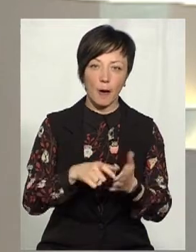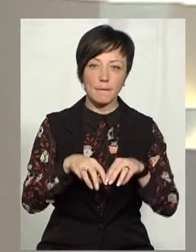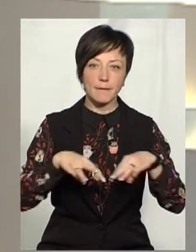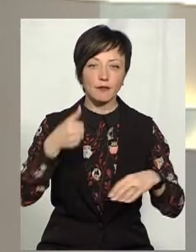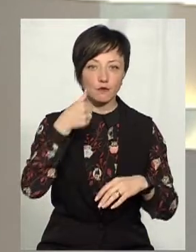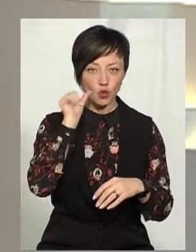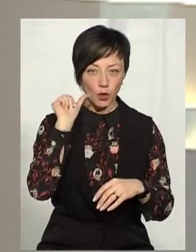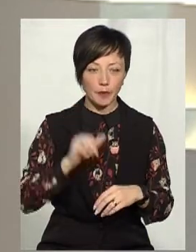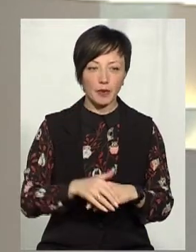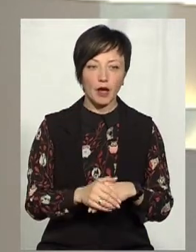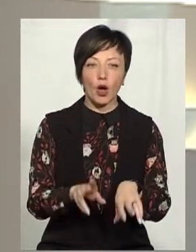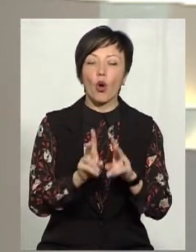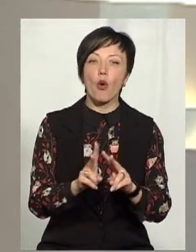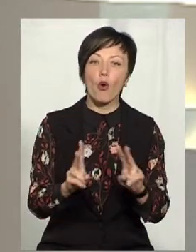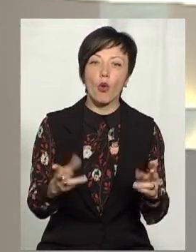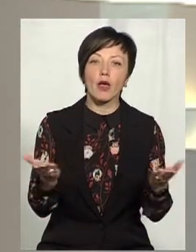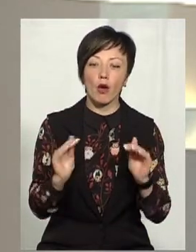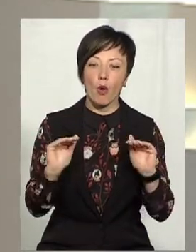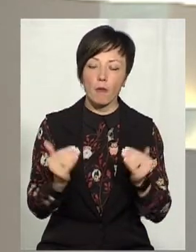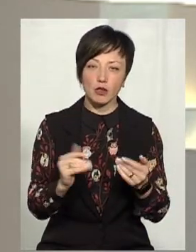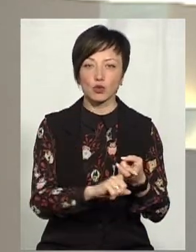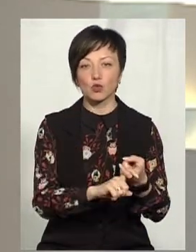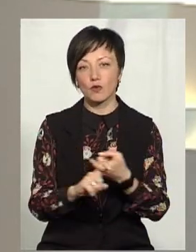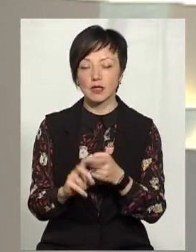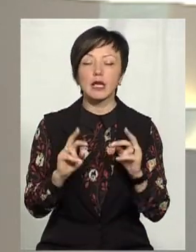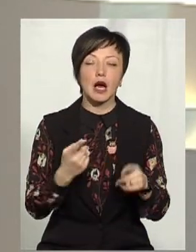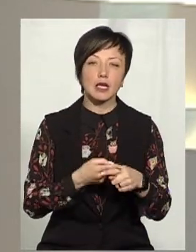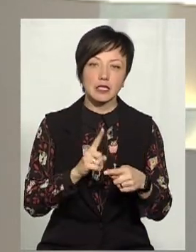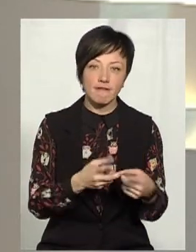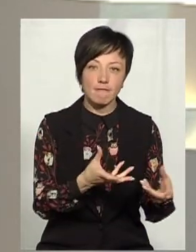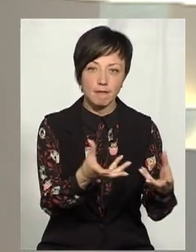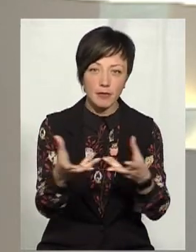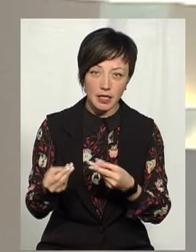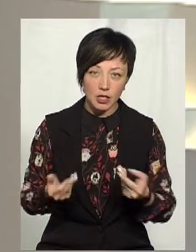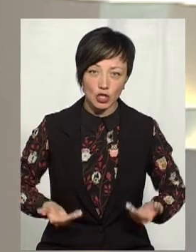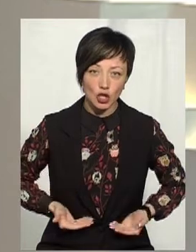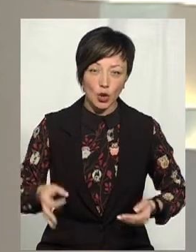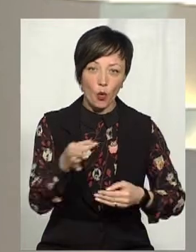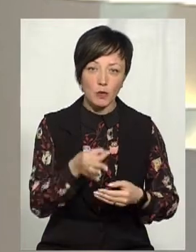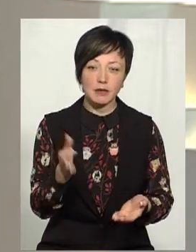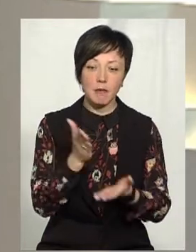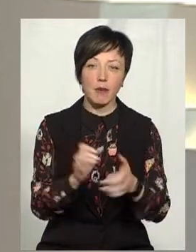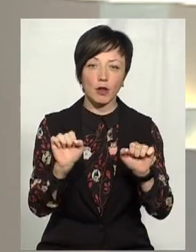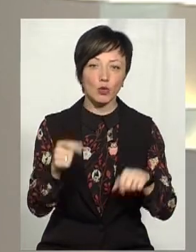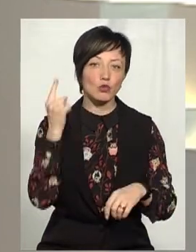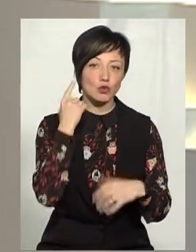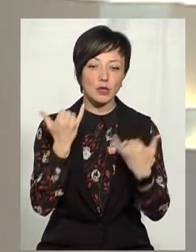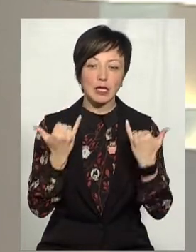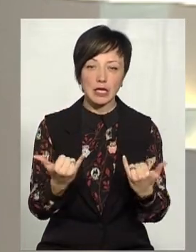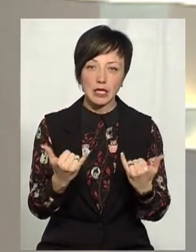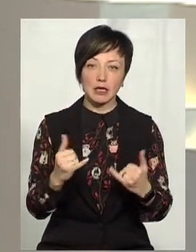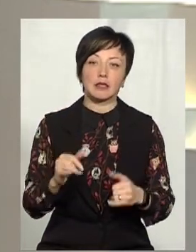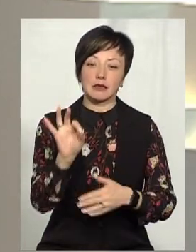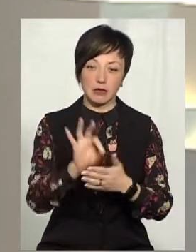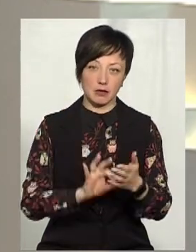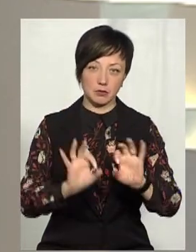Кабмін учора. Кого і які обмеження стосуватимуться і як це позначиться на житті області, маємо нагоду почути нині із